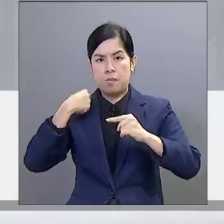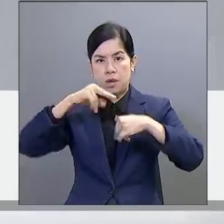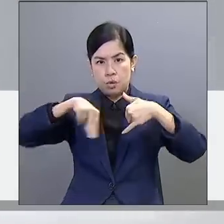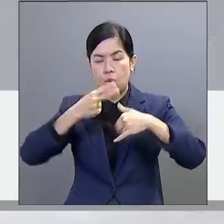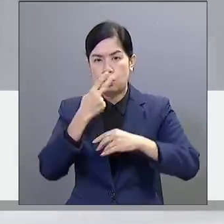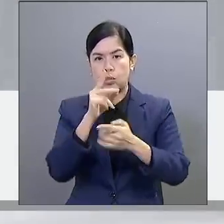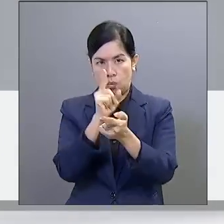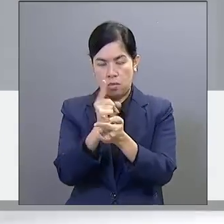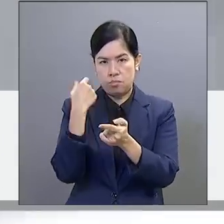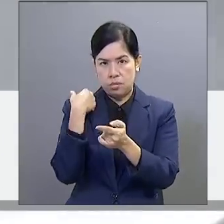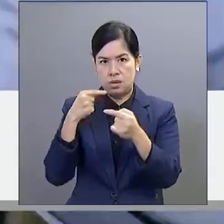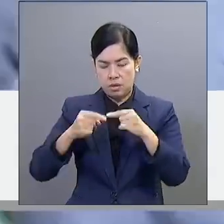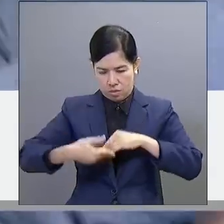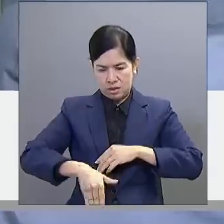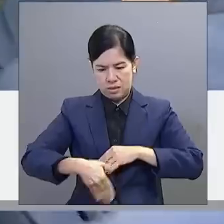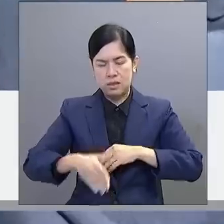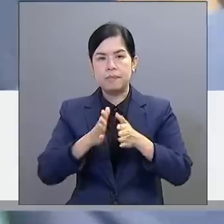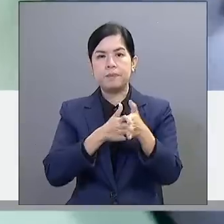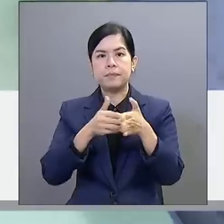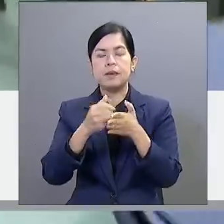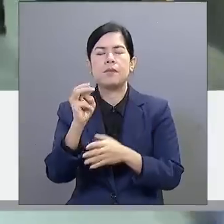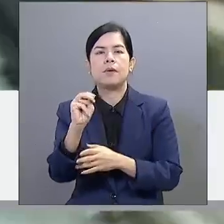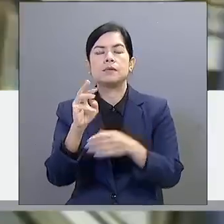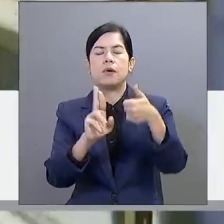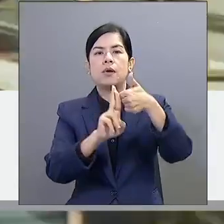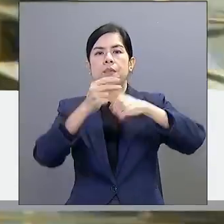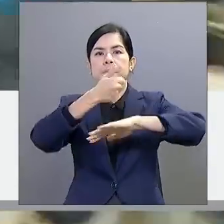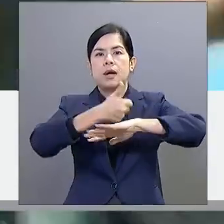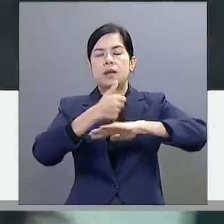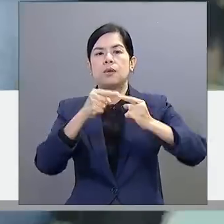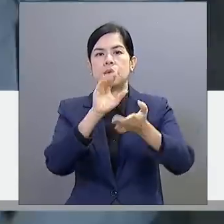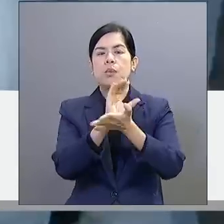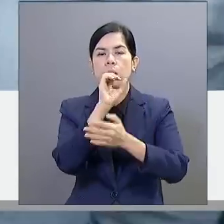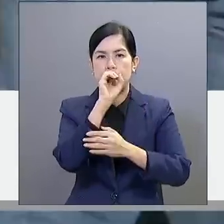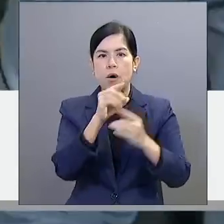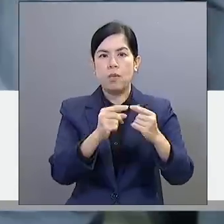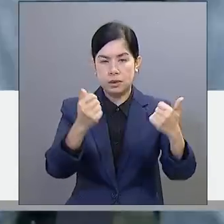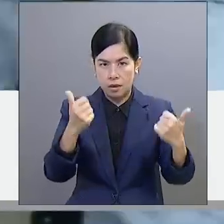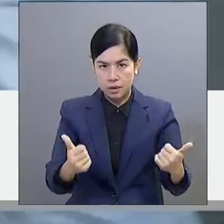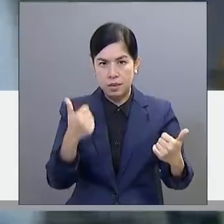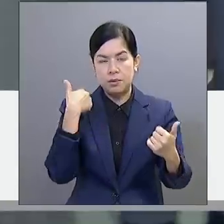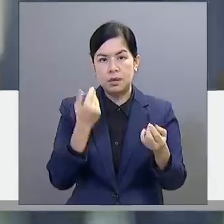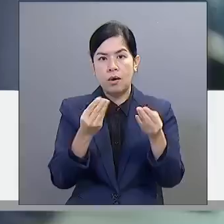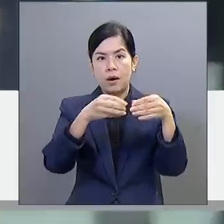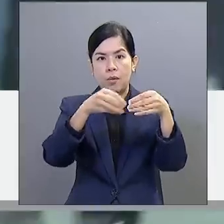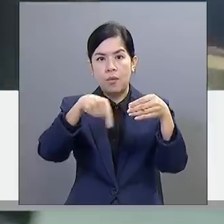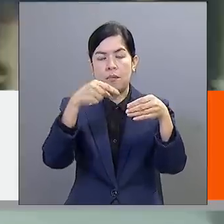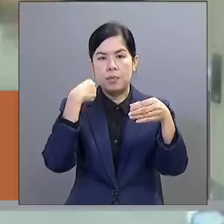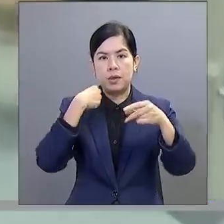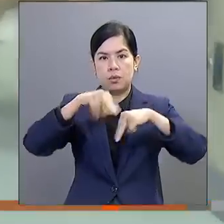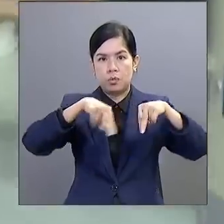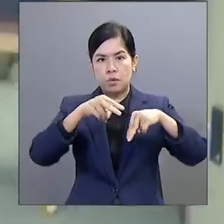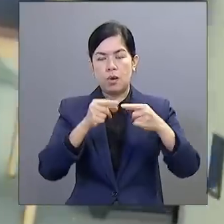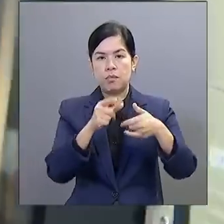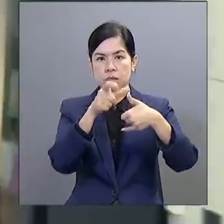ายรองผู้บัญชาการตำรวจแห่งชาติเปิดเผยข้อมูลนะคะว่าขณะนี้ได้สั่งให้ชุดสืบสวนดำเนินการตรวจสอบนายทุนจี